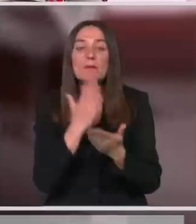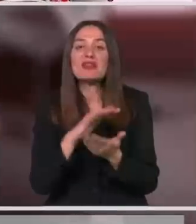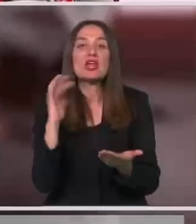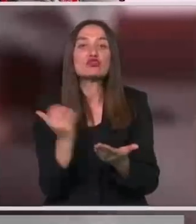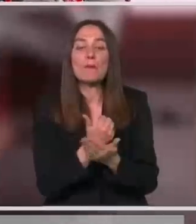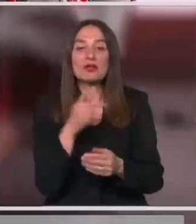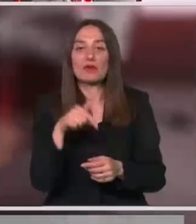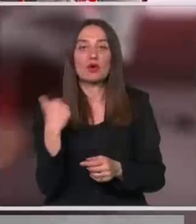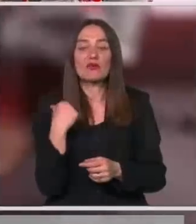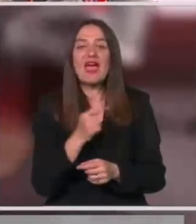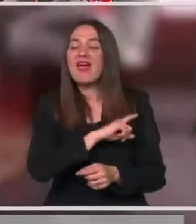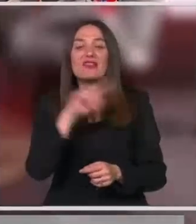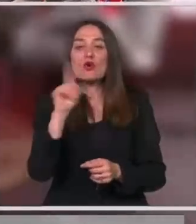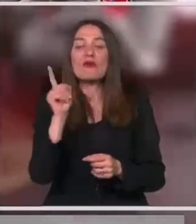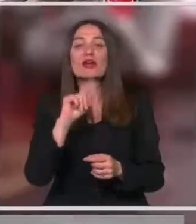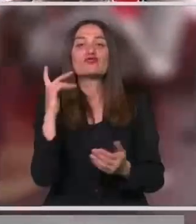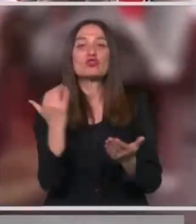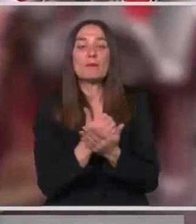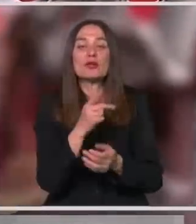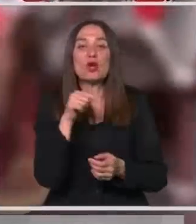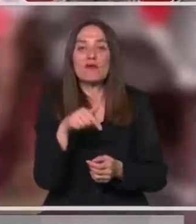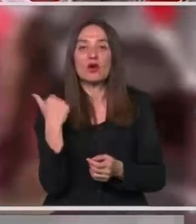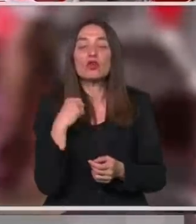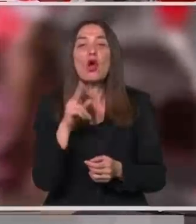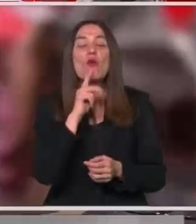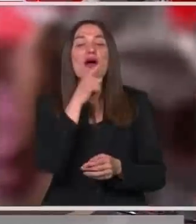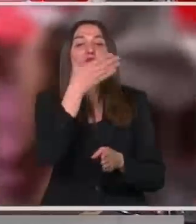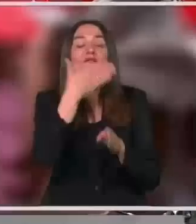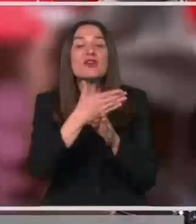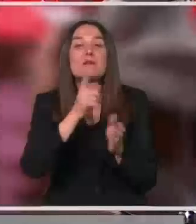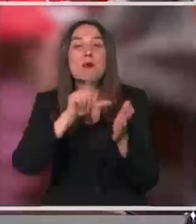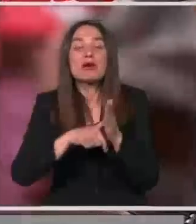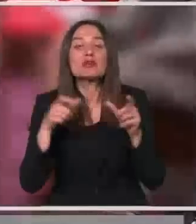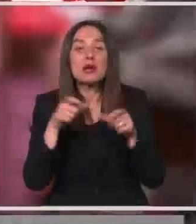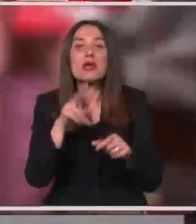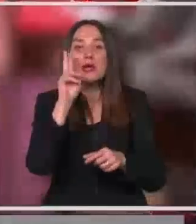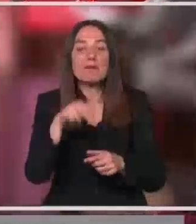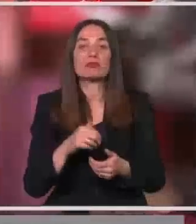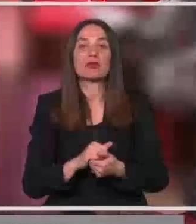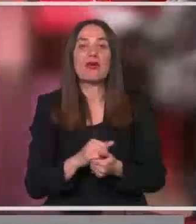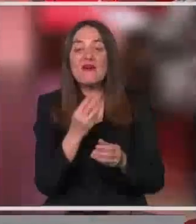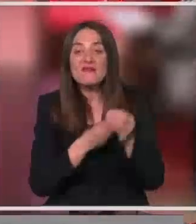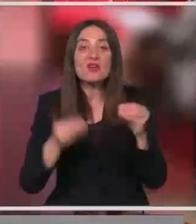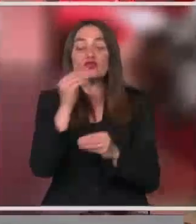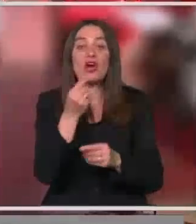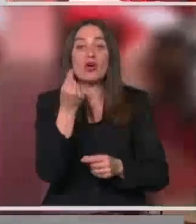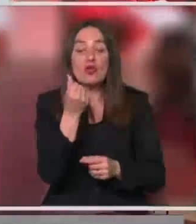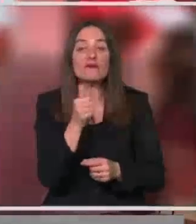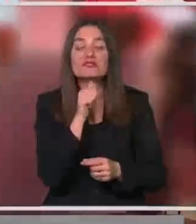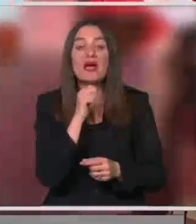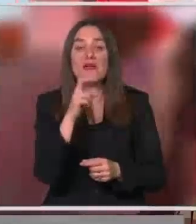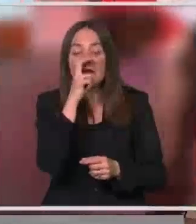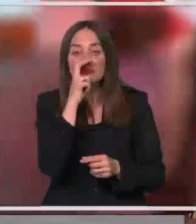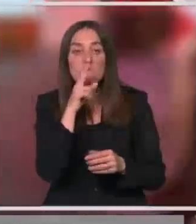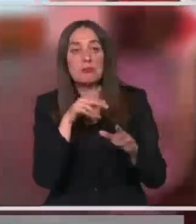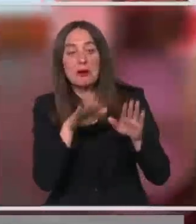godine. Pa niko neće imati dobit ove godine. Ja ne mogu da zamislim koja će to firma u momentima krize imati višak novca i neće